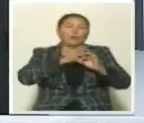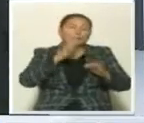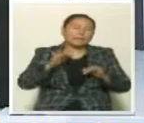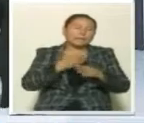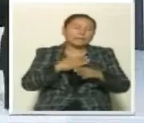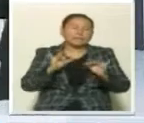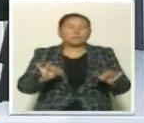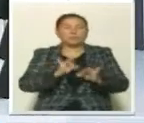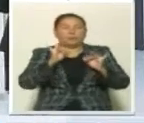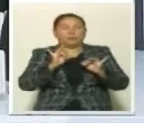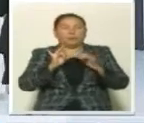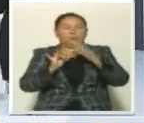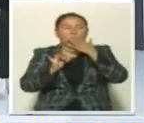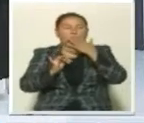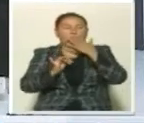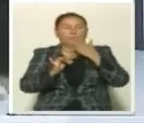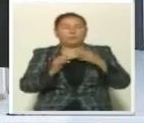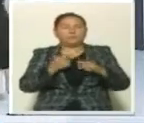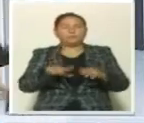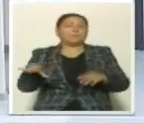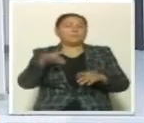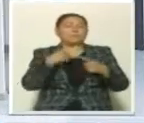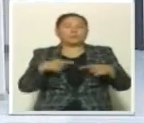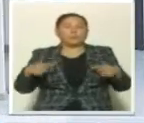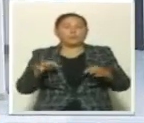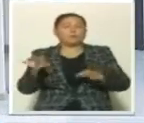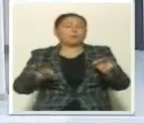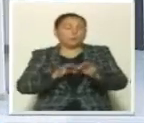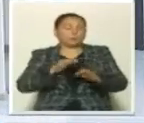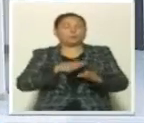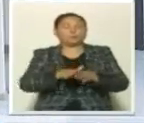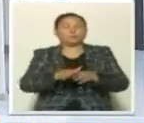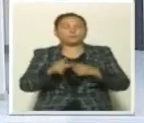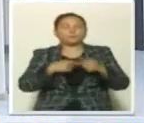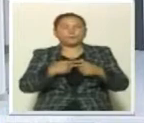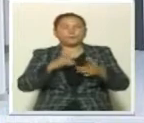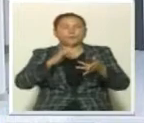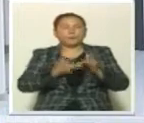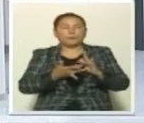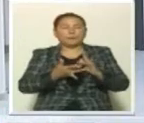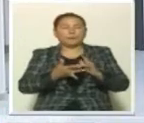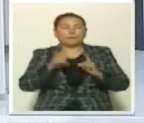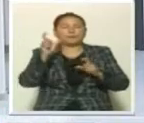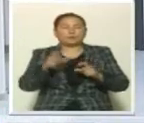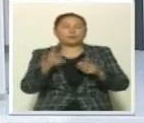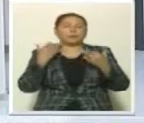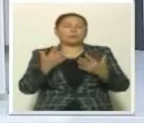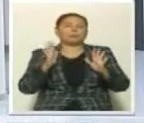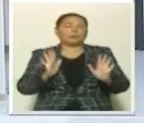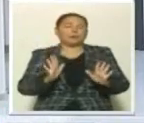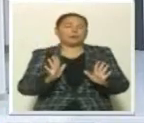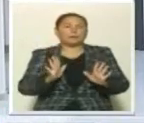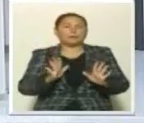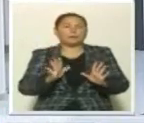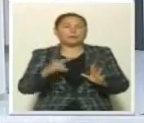истории и всех-всех-всех остальных параметров происходит полностью в онлайне, а от клиента, по сути, требуется только